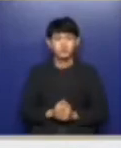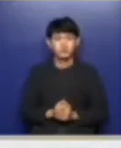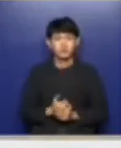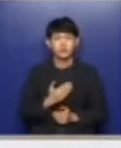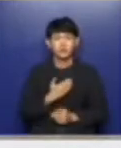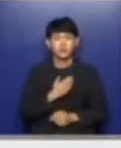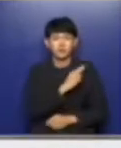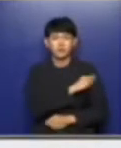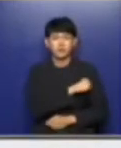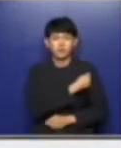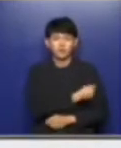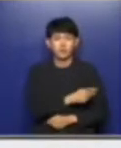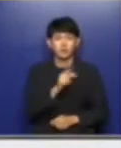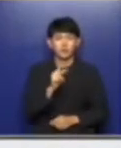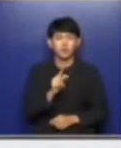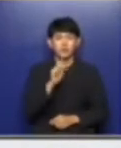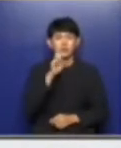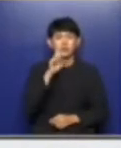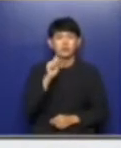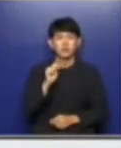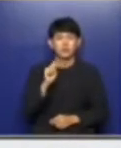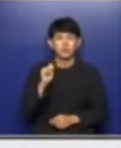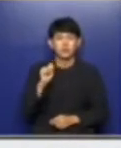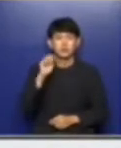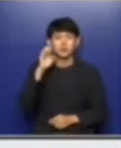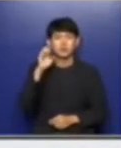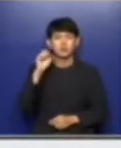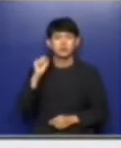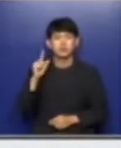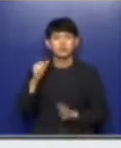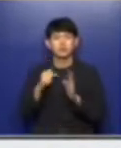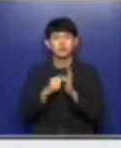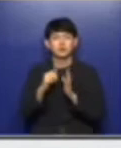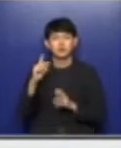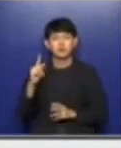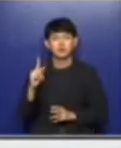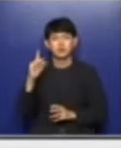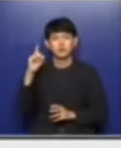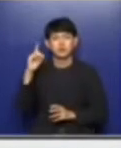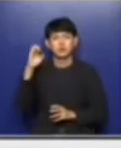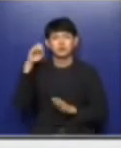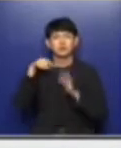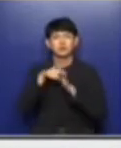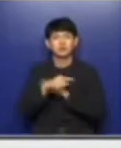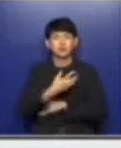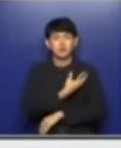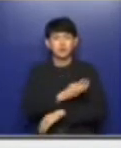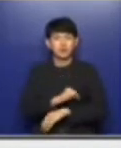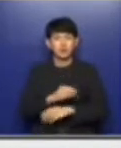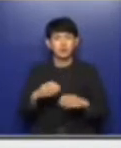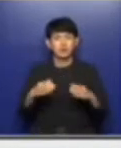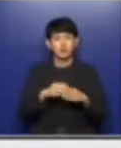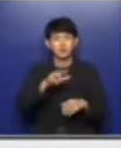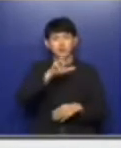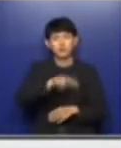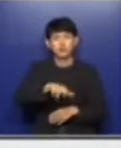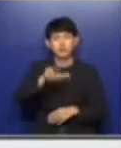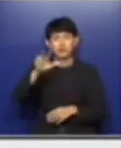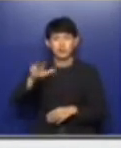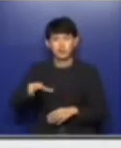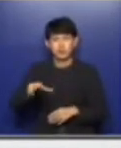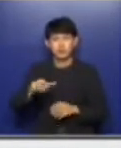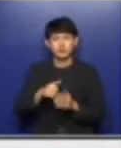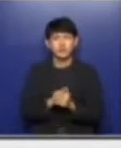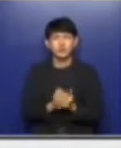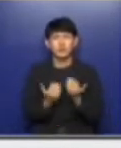กับผมนายแพทย์กิติศักดิ์ธนาสวัสดิ์สมาชิกสภาผู้แทนราษฎรจังหวัดมาบตาคามพรรคเพื่อไทยวันนี้นะครับจะ